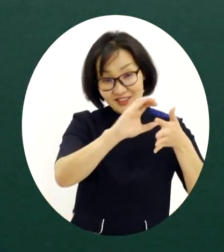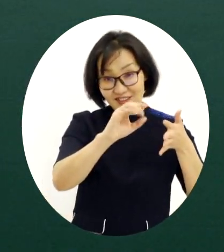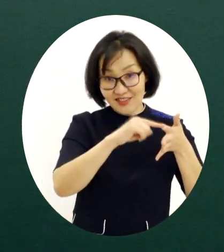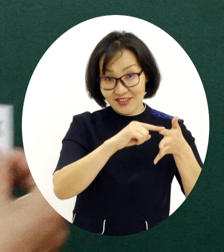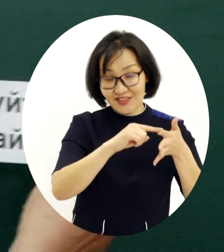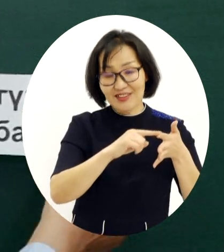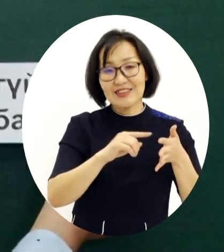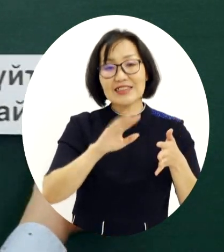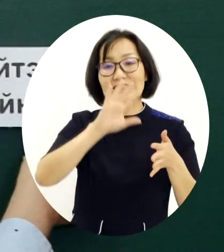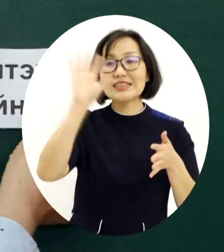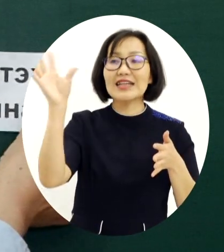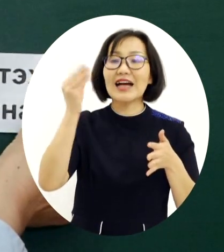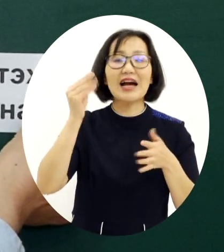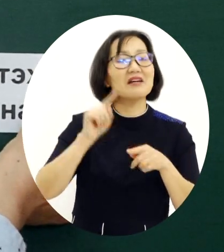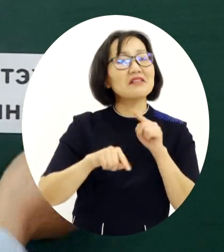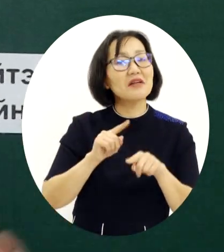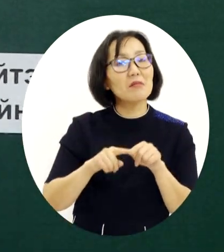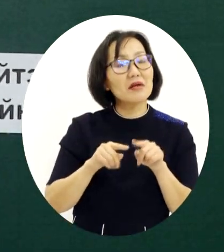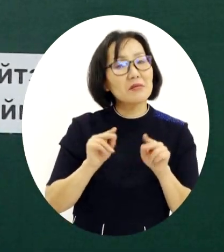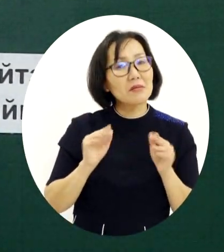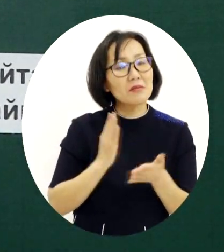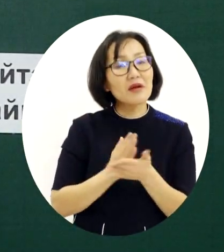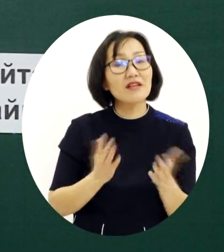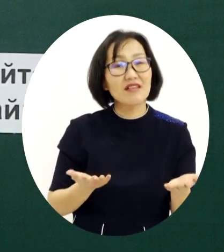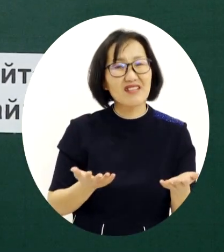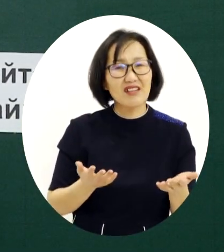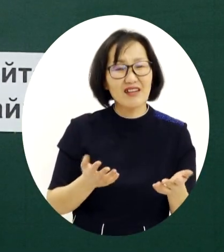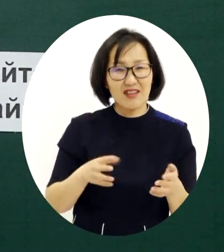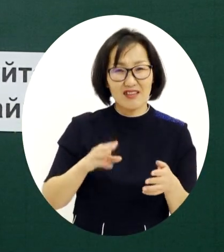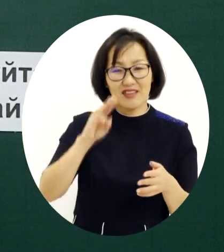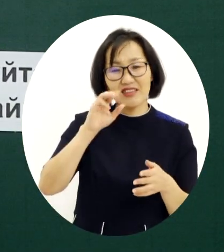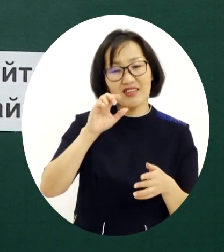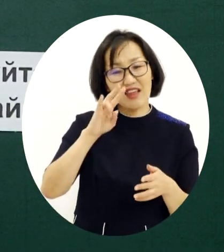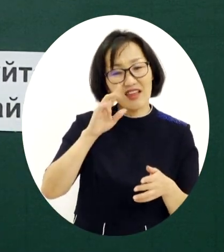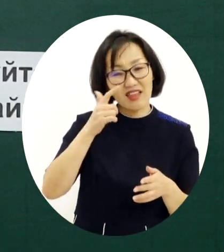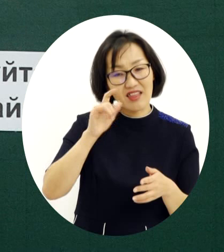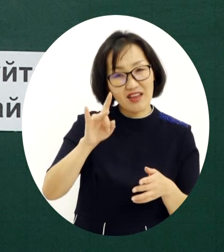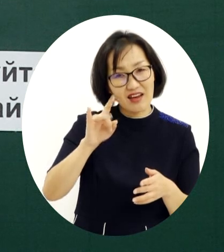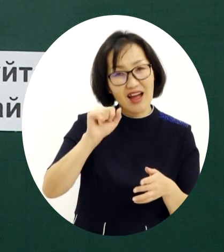агаар ямар болж өөрчлөгдсөн бэ? Тэнгэр айгуутх